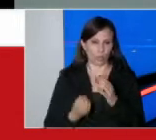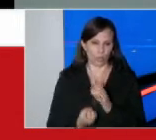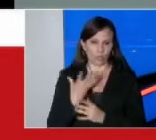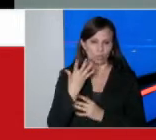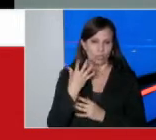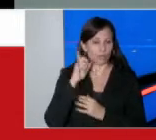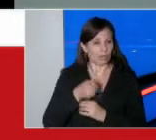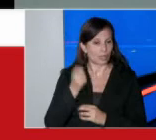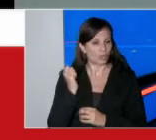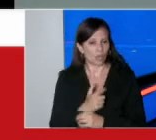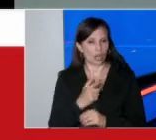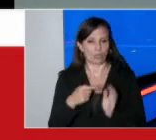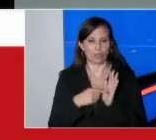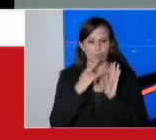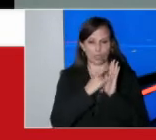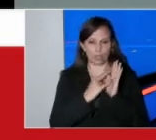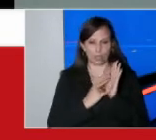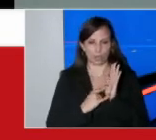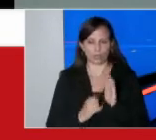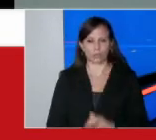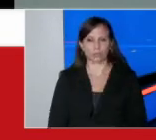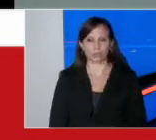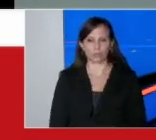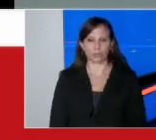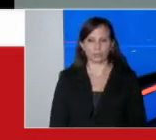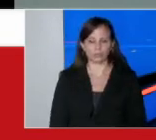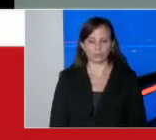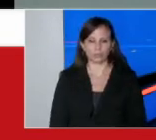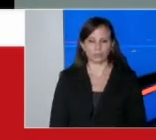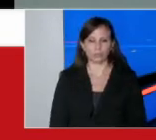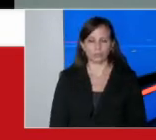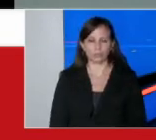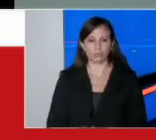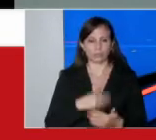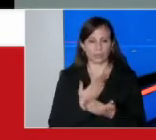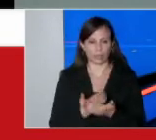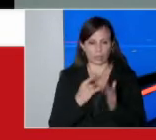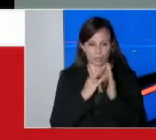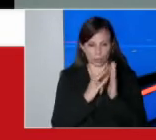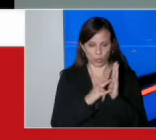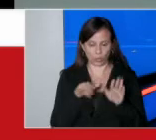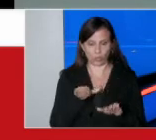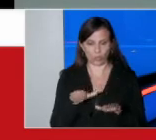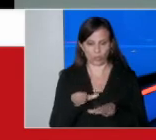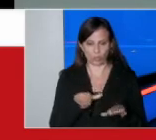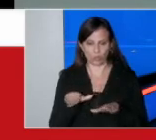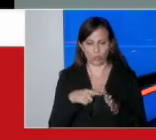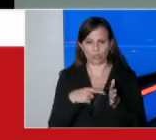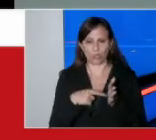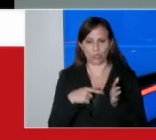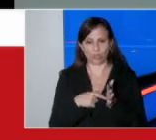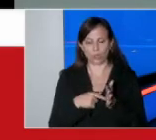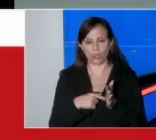אבל זה צריך לשלם לפי החוק. חוק זכויות יוצרים. מה שבהצעת החוק הממשלתית, לפי תזכיר